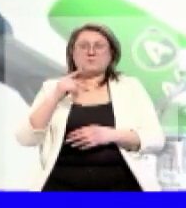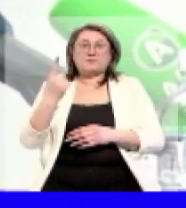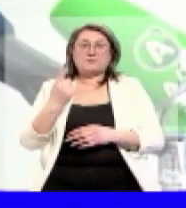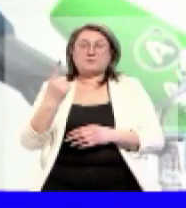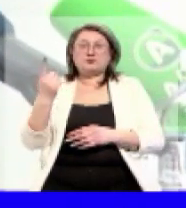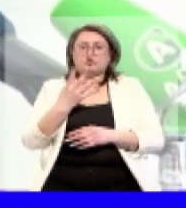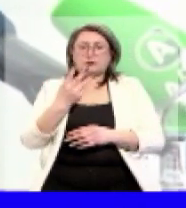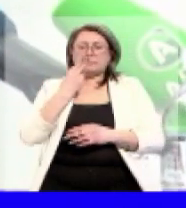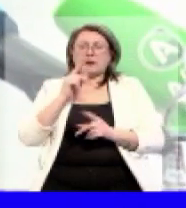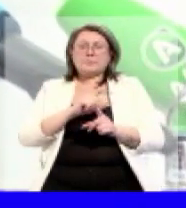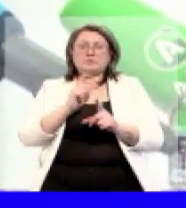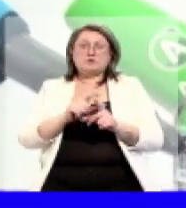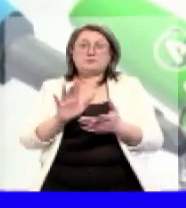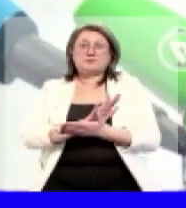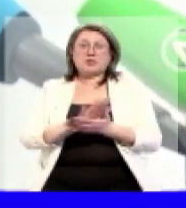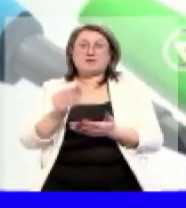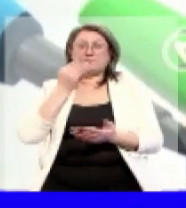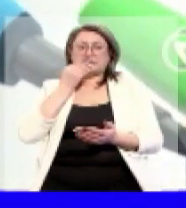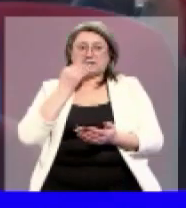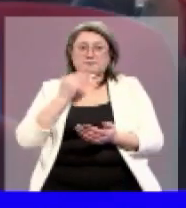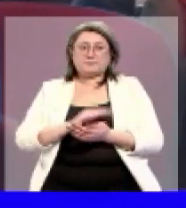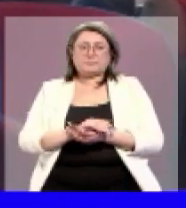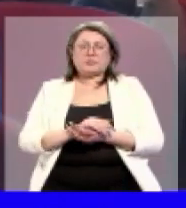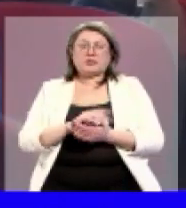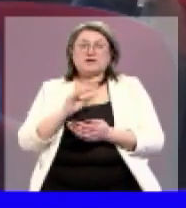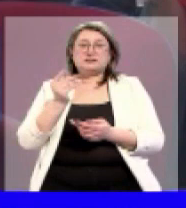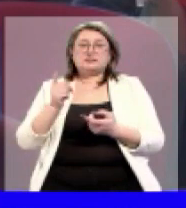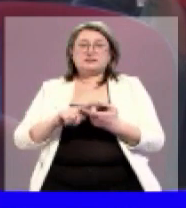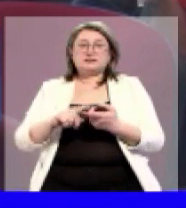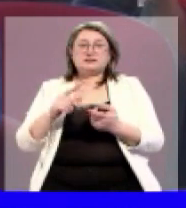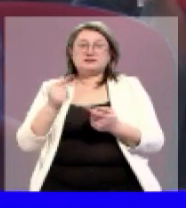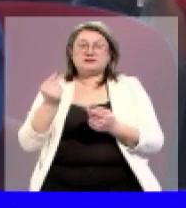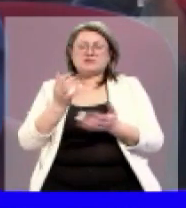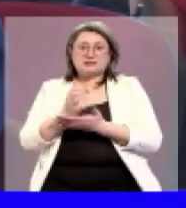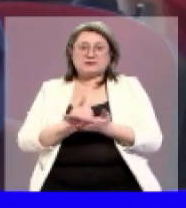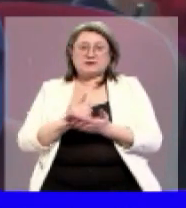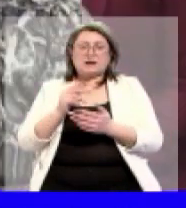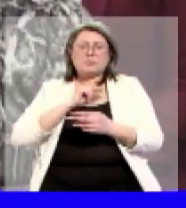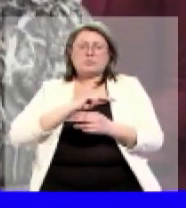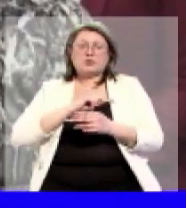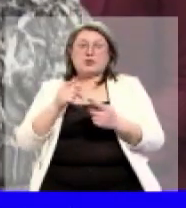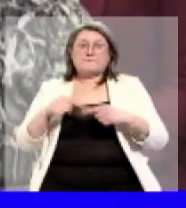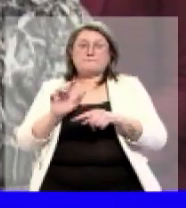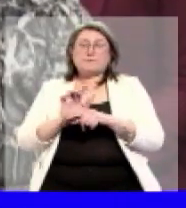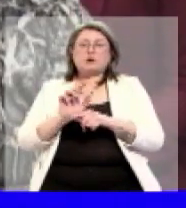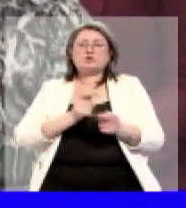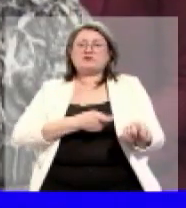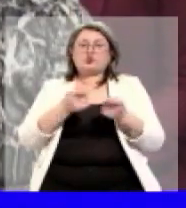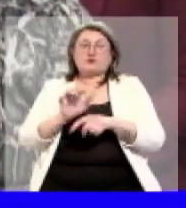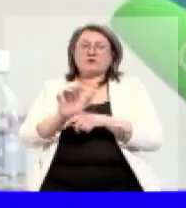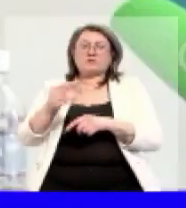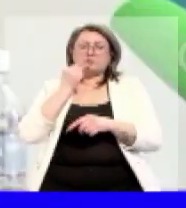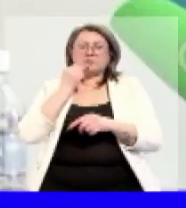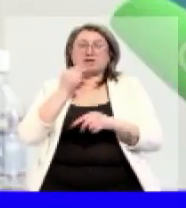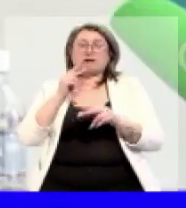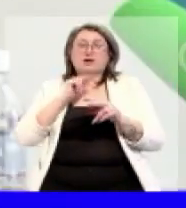білім алушылардың барлығы тегін тамақпен қамтамасыз етілген. Бюджеттен қаржы қарастырылып, азық-түлік өнімдерін жеткізушілердің жұмысы